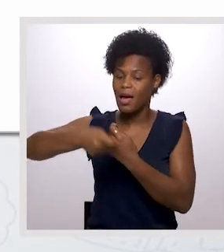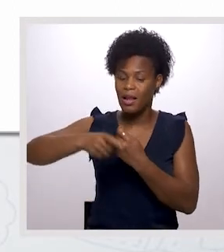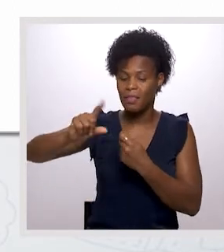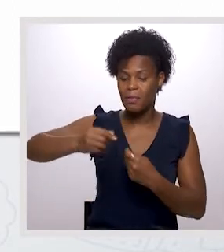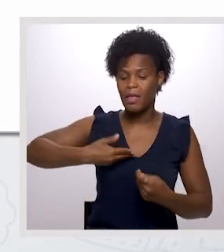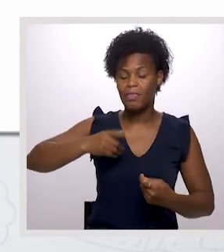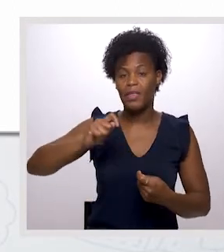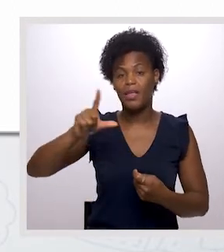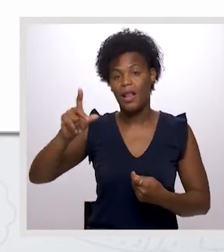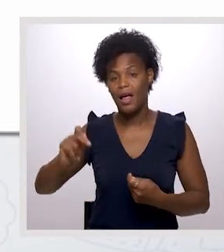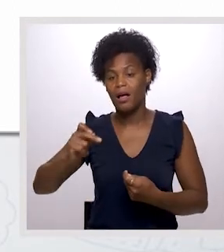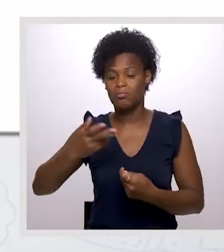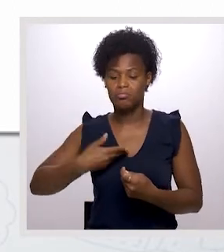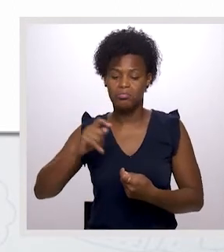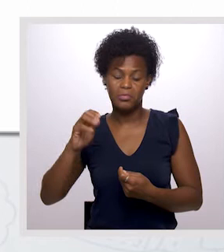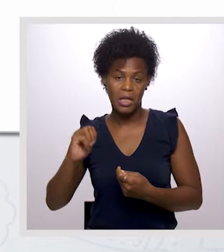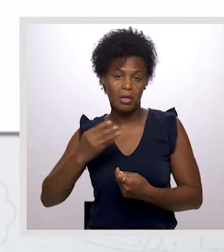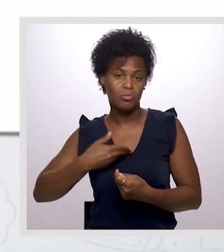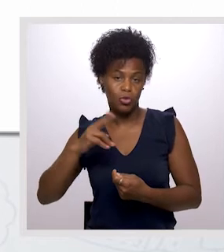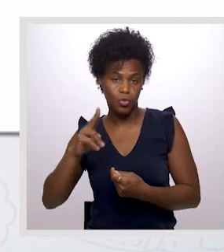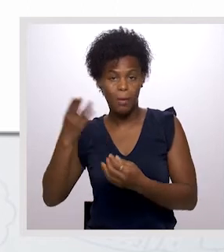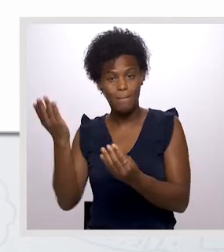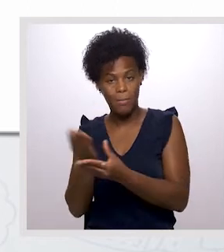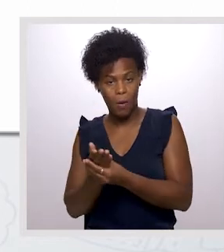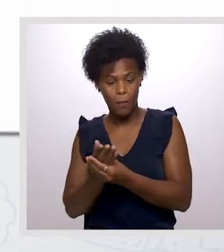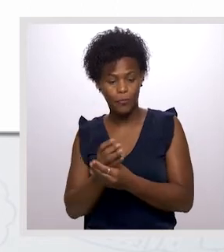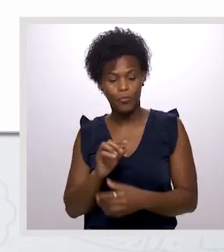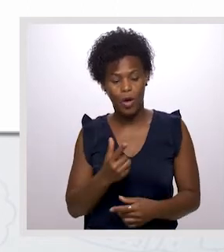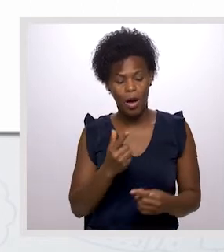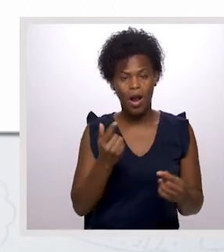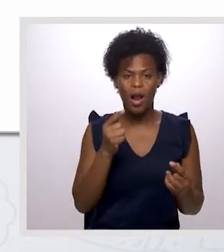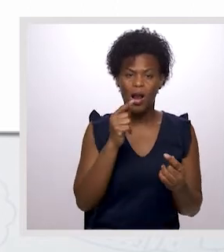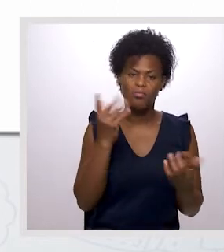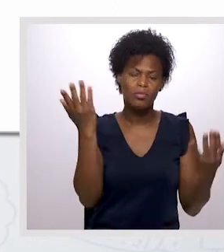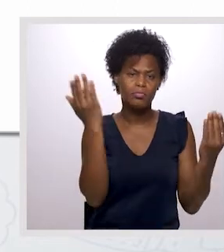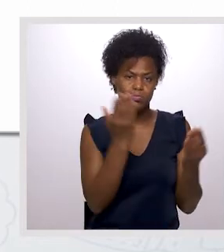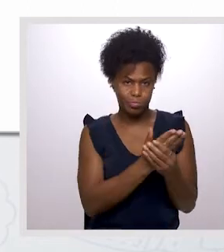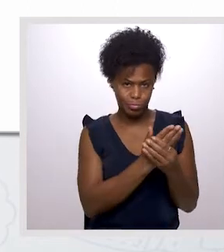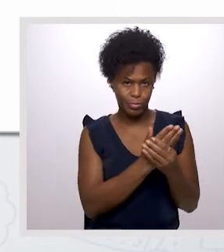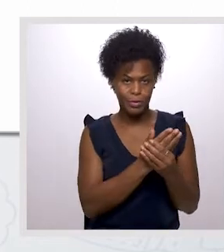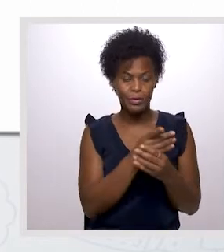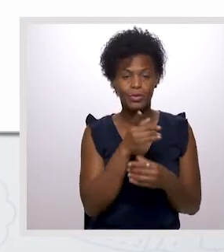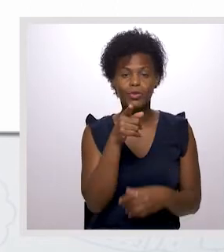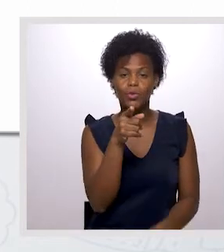du pain. Pour le dessert, tu manges du glace, de la